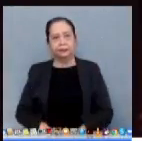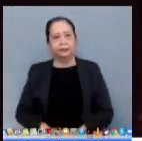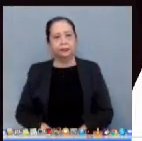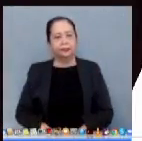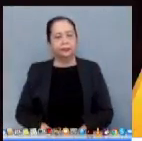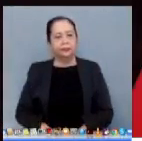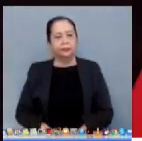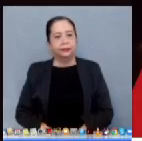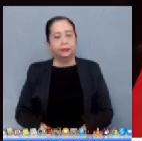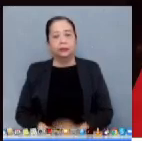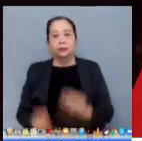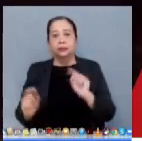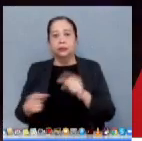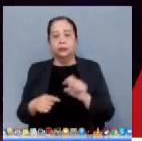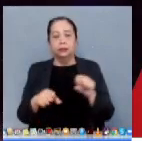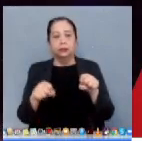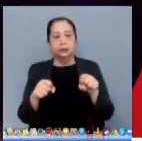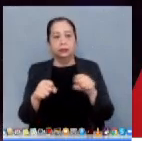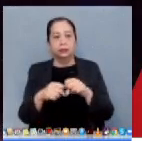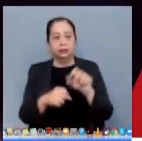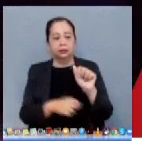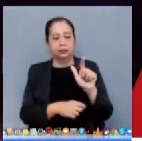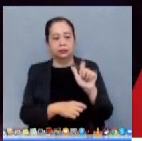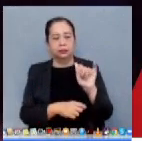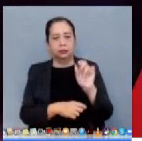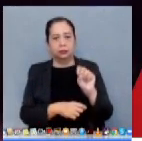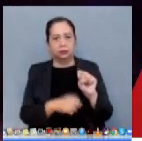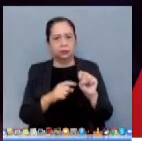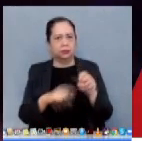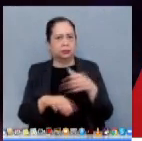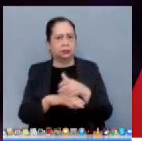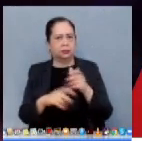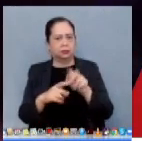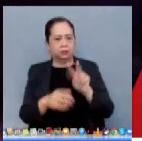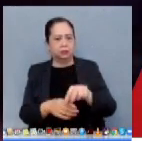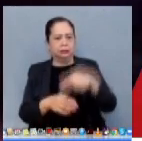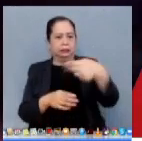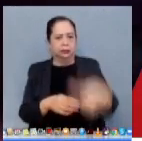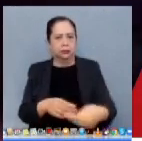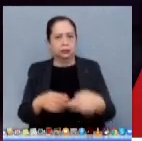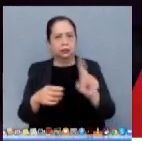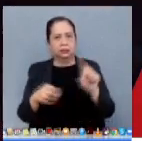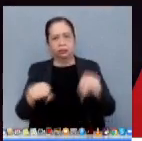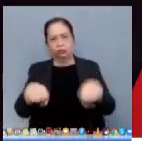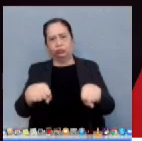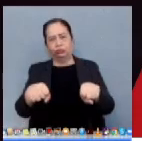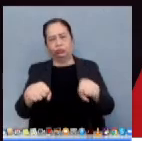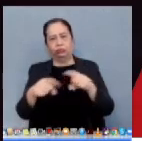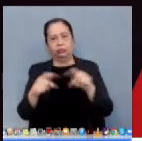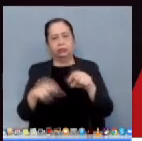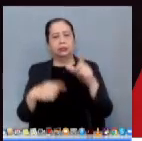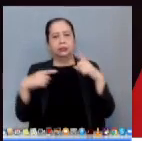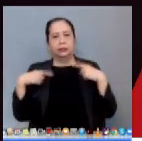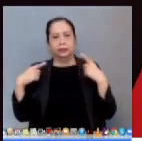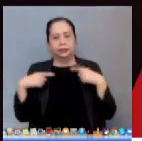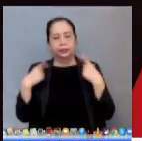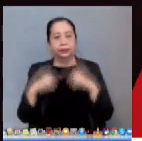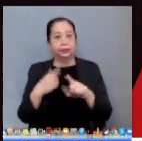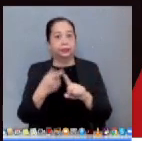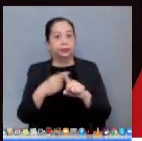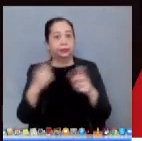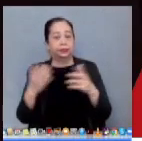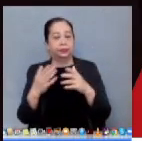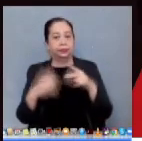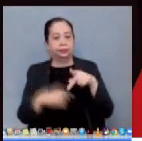Sugatan ang rider na si Alexis Maralit matapos sumemplang ang minamanehong motorsiklo sa Laguna. Galing siya sa Pagsanhan